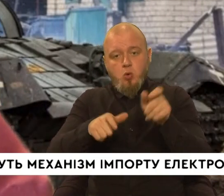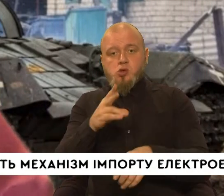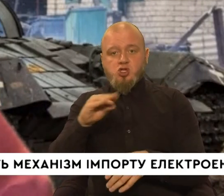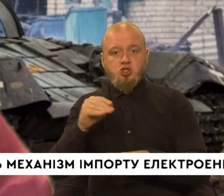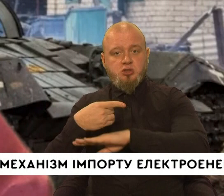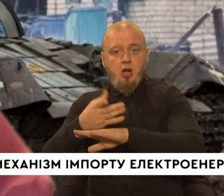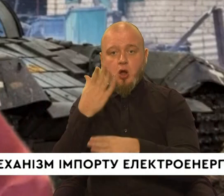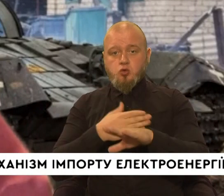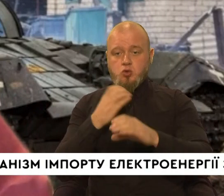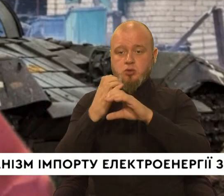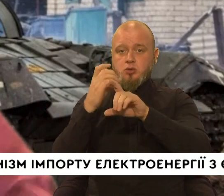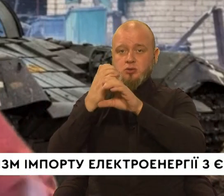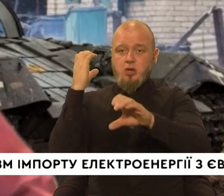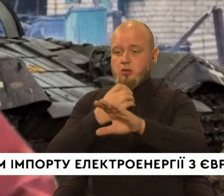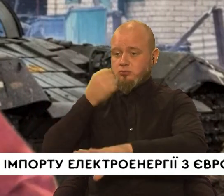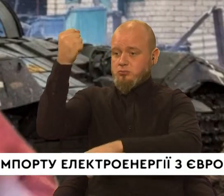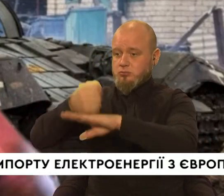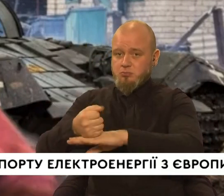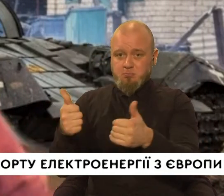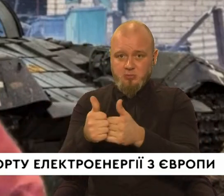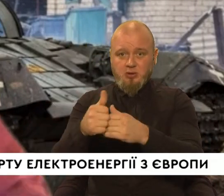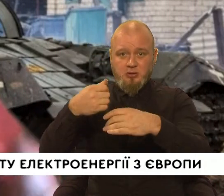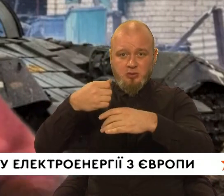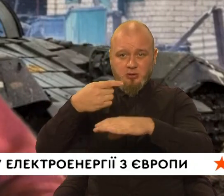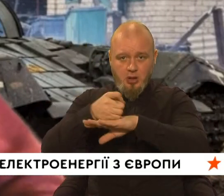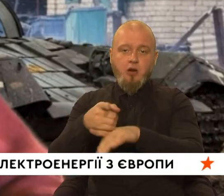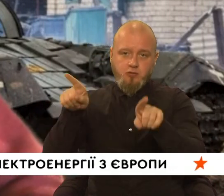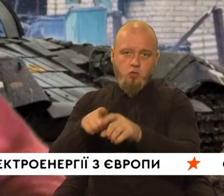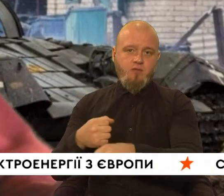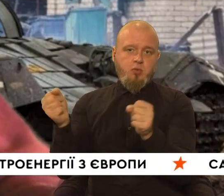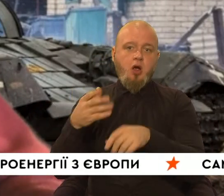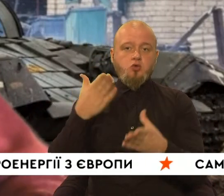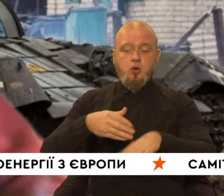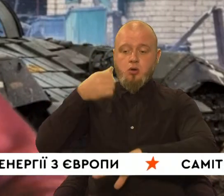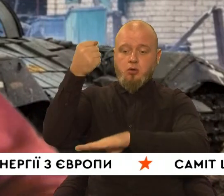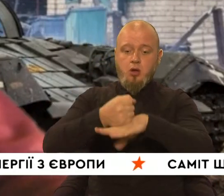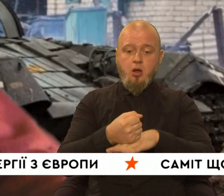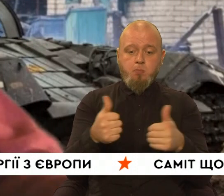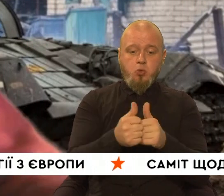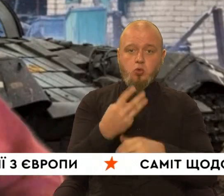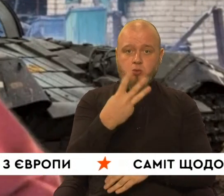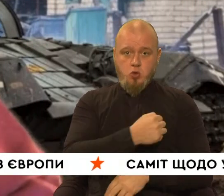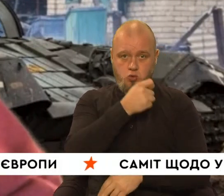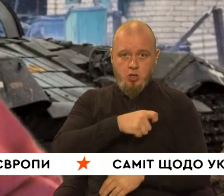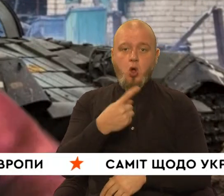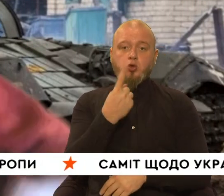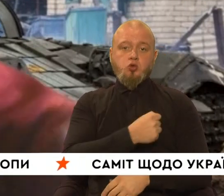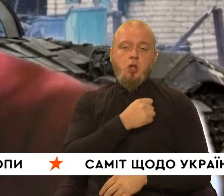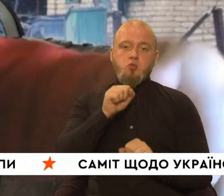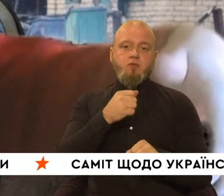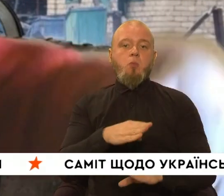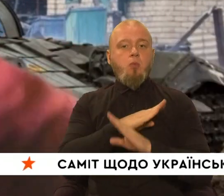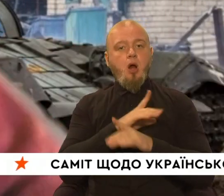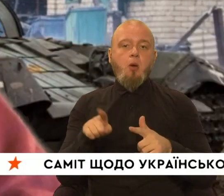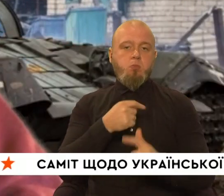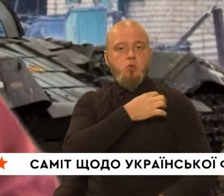Якщо снаряд падає поруч із танком, то все одно вибухає. Якщо він падає поруч із трьома солдатами, то один солдат, можливо, помирає